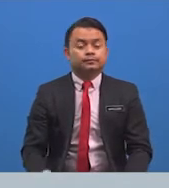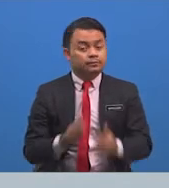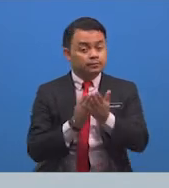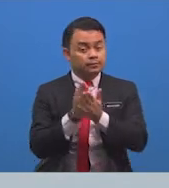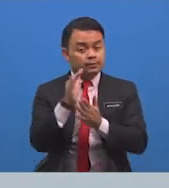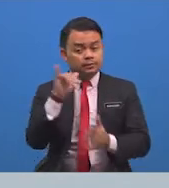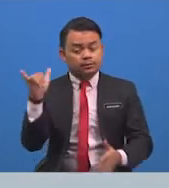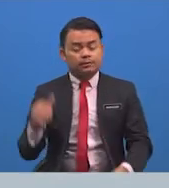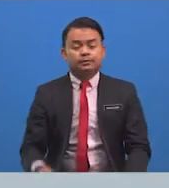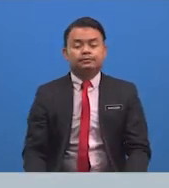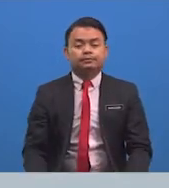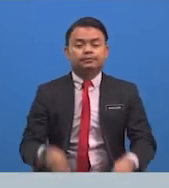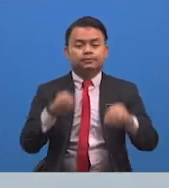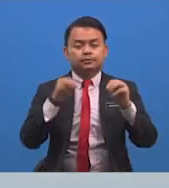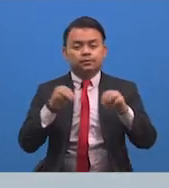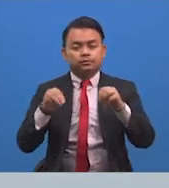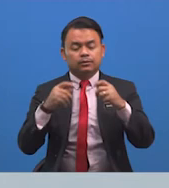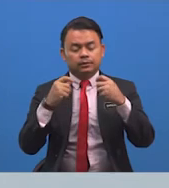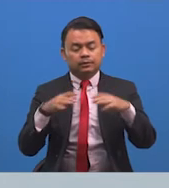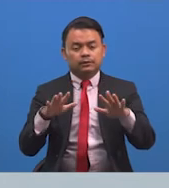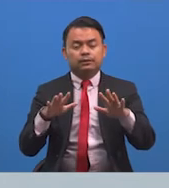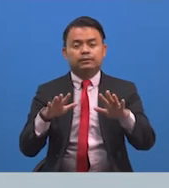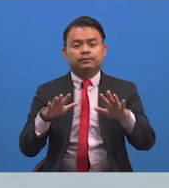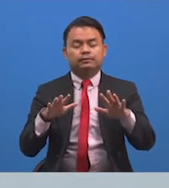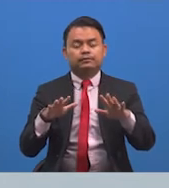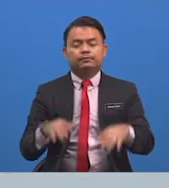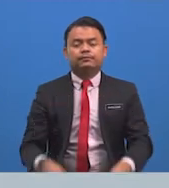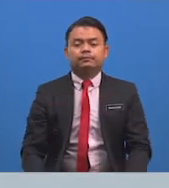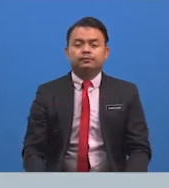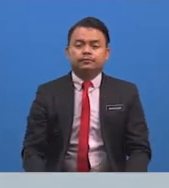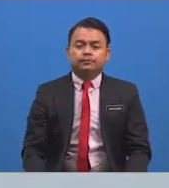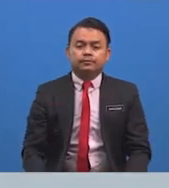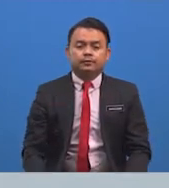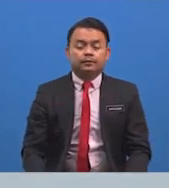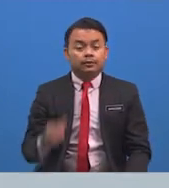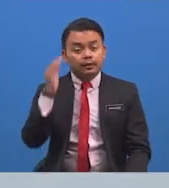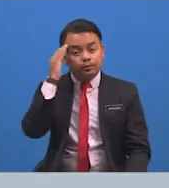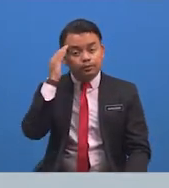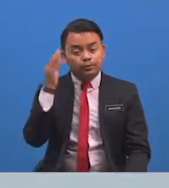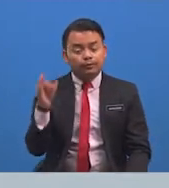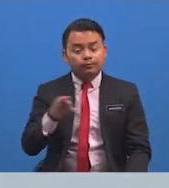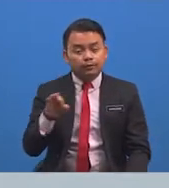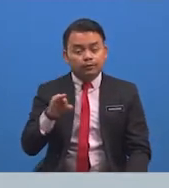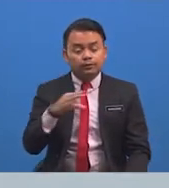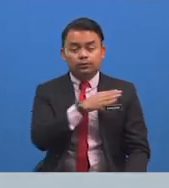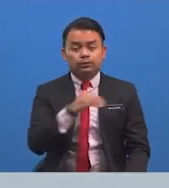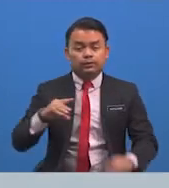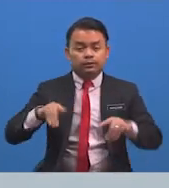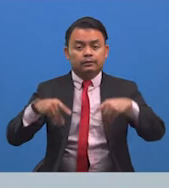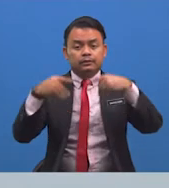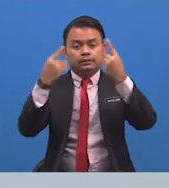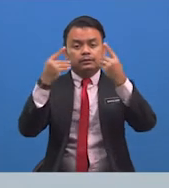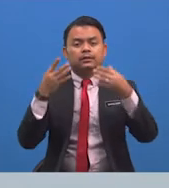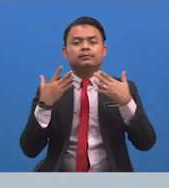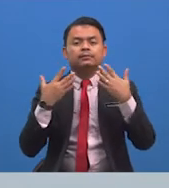Seterusnya, murid-murid telah didedahkan kepada faktor dan kesan pemanasan global.